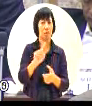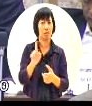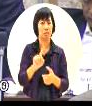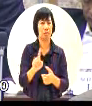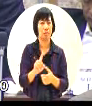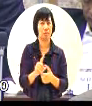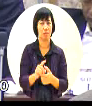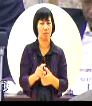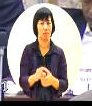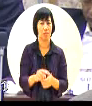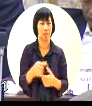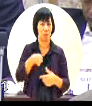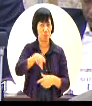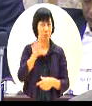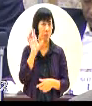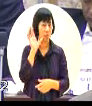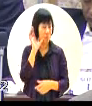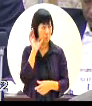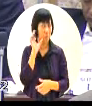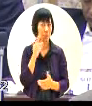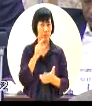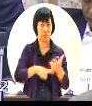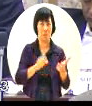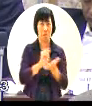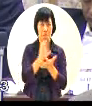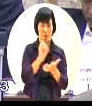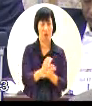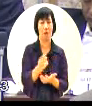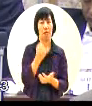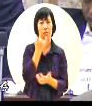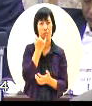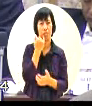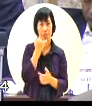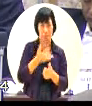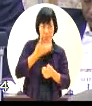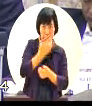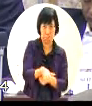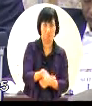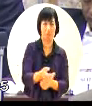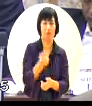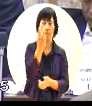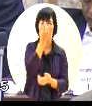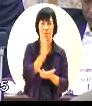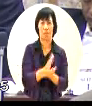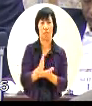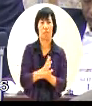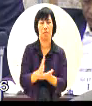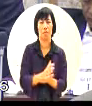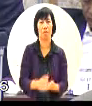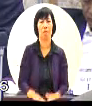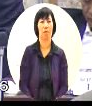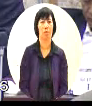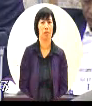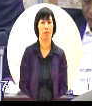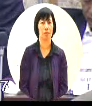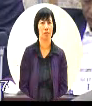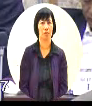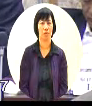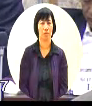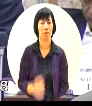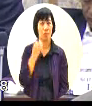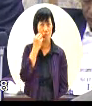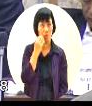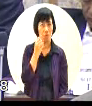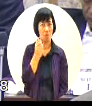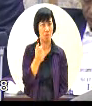身听干部了以后，哦，这案才有交心啦，交咧吼，更好心。啊，这案是五月二十二，今年五月二十二，吼，